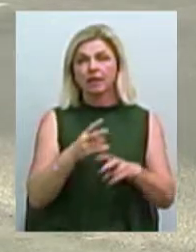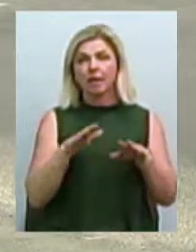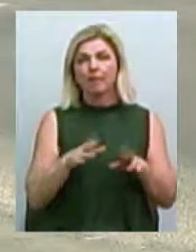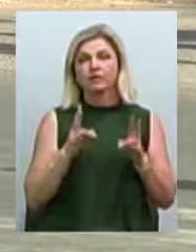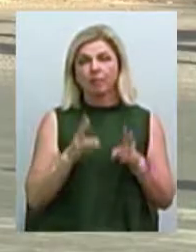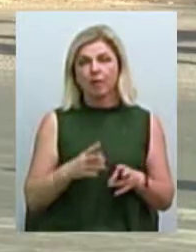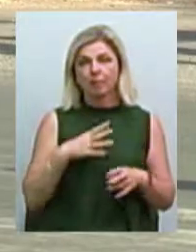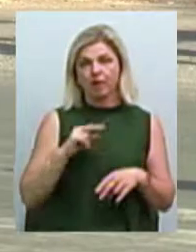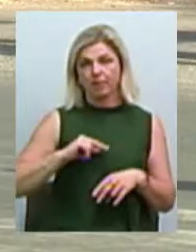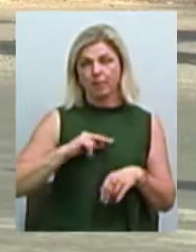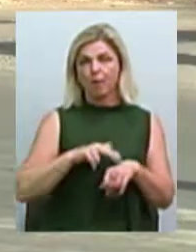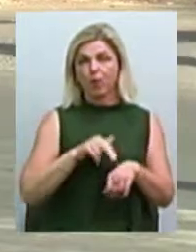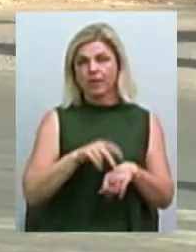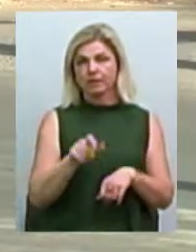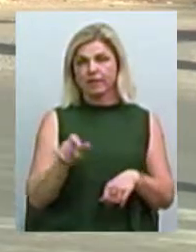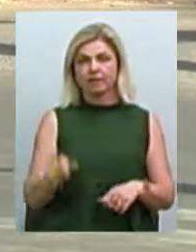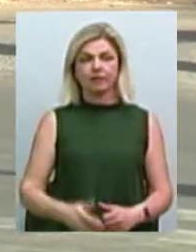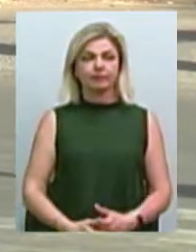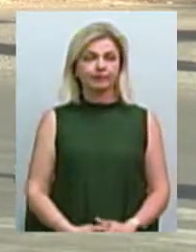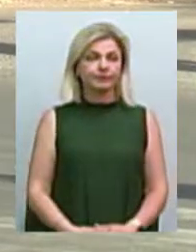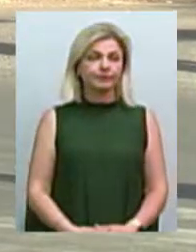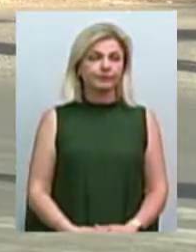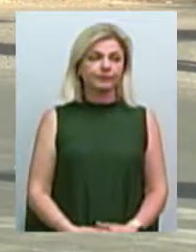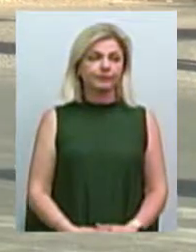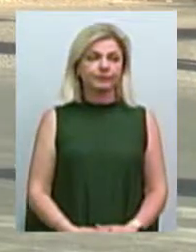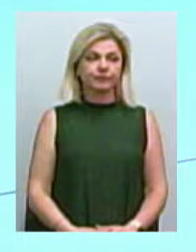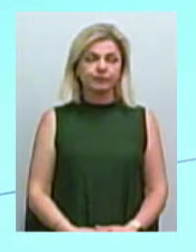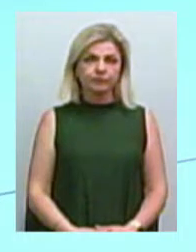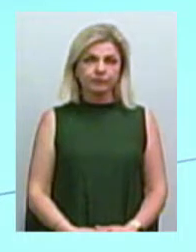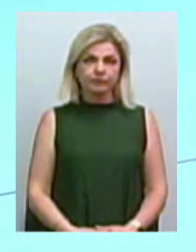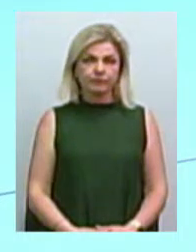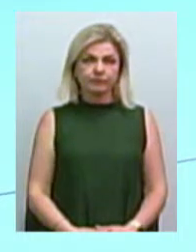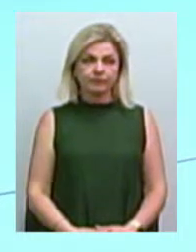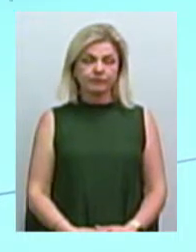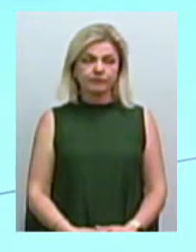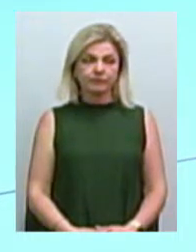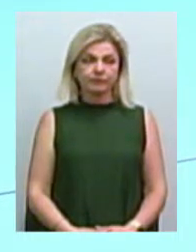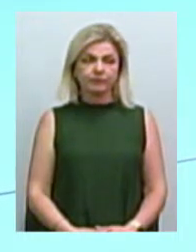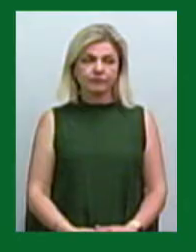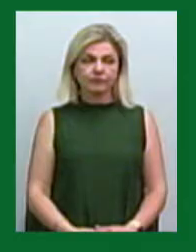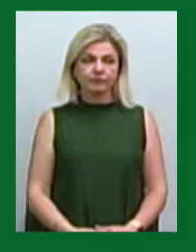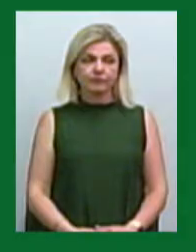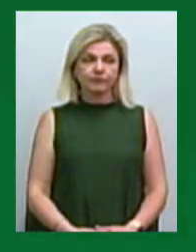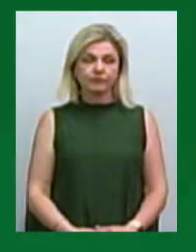працювали поліцейські. Вікторія Андрушків, Сергій Куропятник. Новини на Суспільному. Миколаїв.